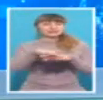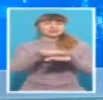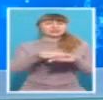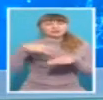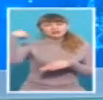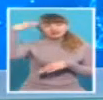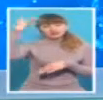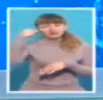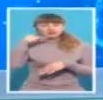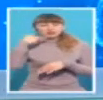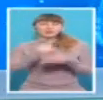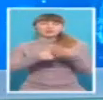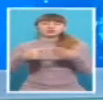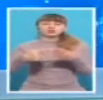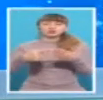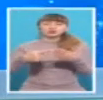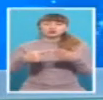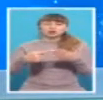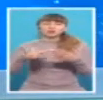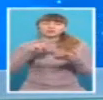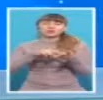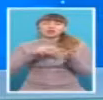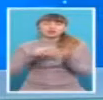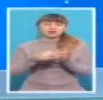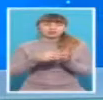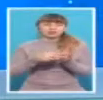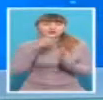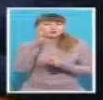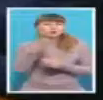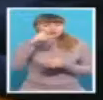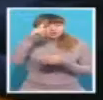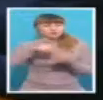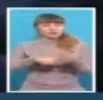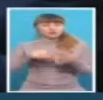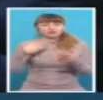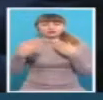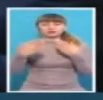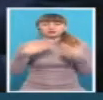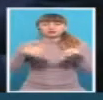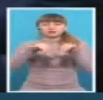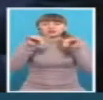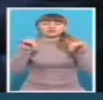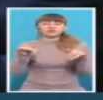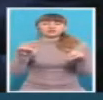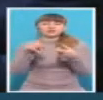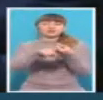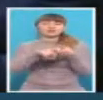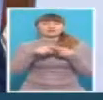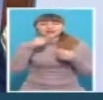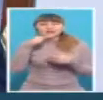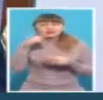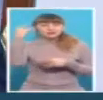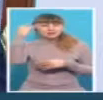тыныс алған. Мемлекет басшысы Нұрсұлтан Назарбаев бүгін Ресей премьер-министрі Дмитрий Медведевпен кездесті. Ақордада өткен